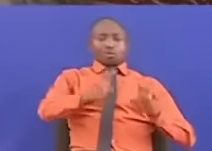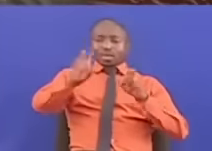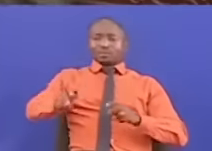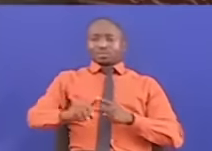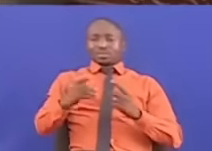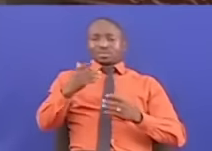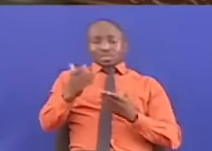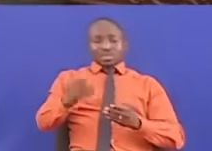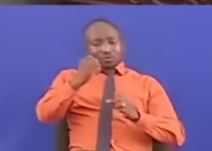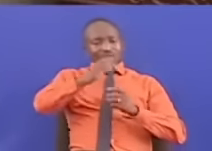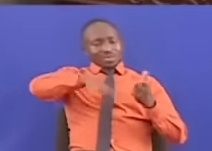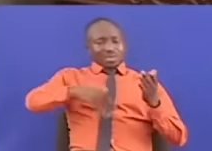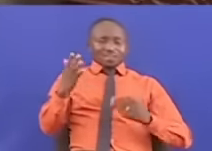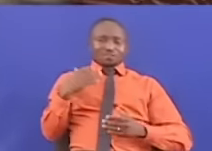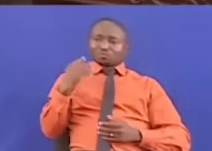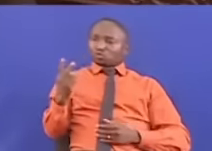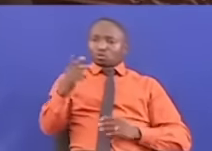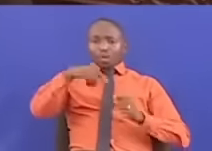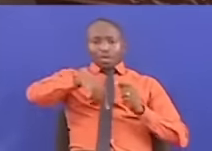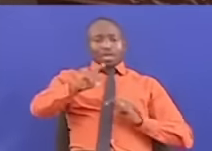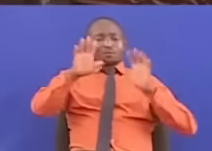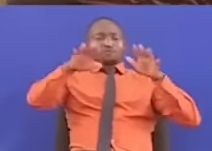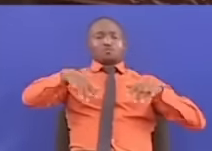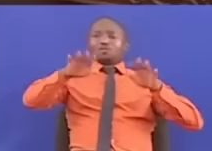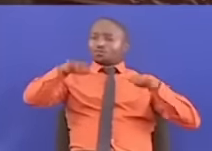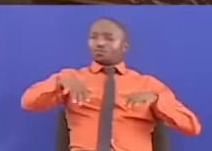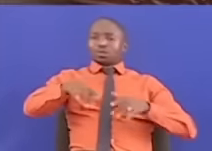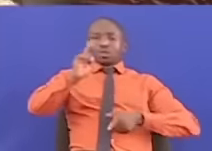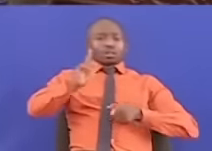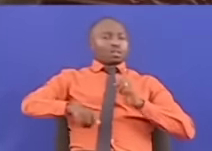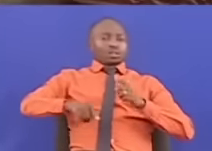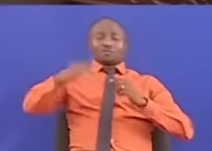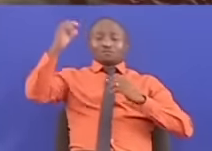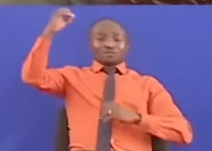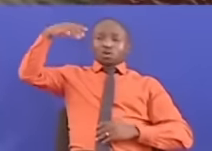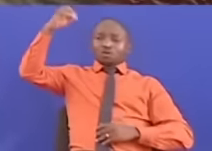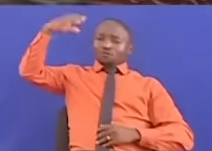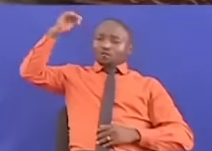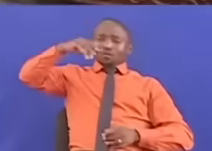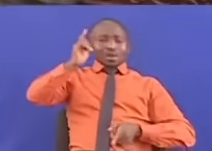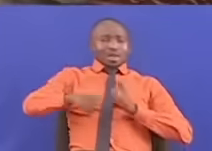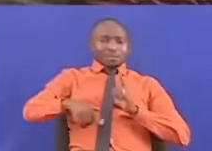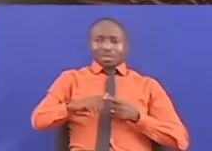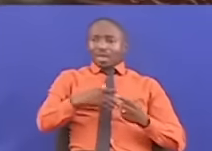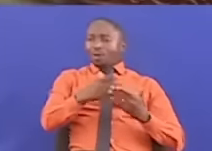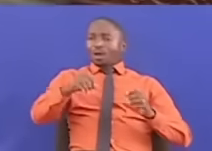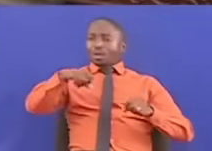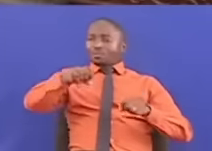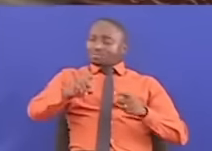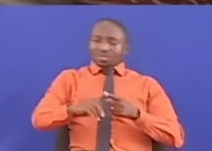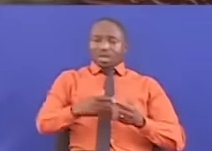wanya mihani ya form 2 wenda mvu ziny wanes waka kwa migu hawana